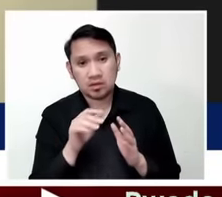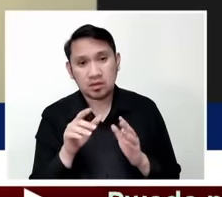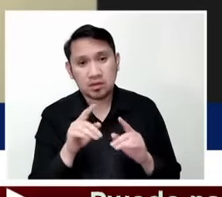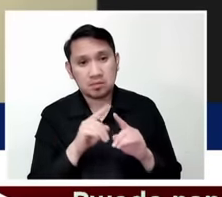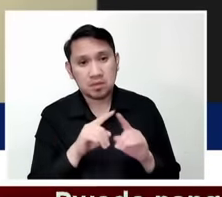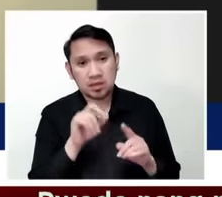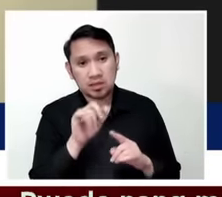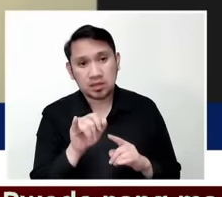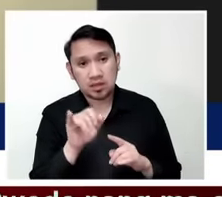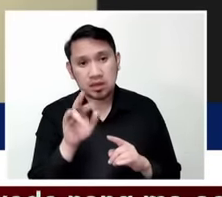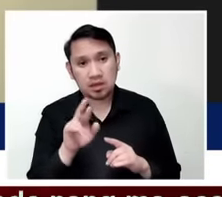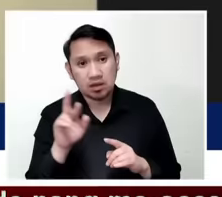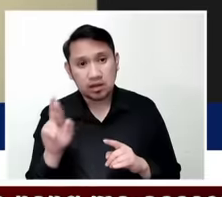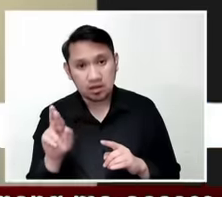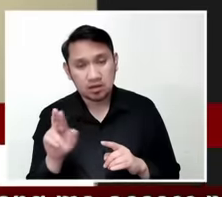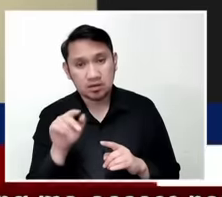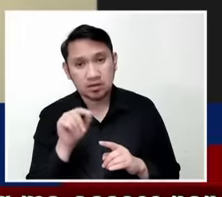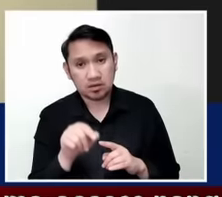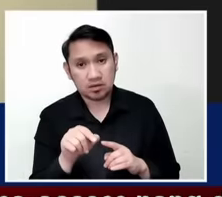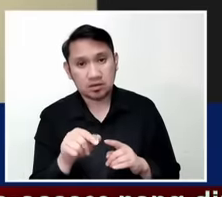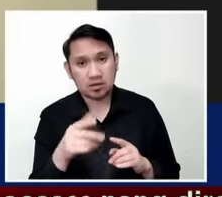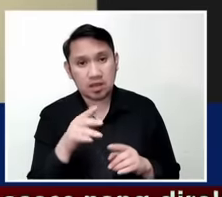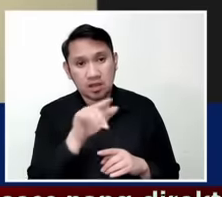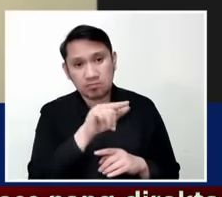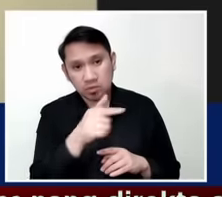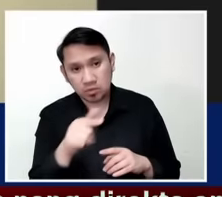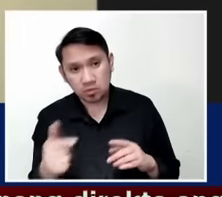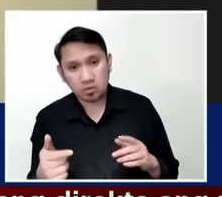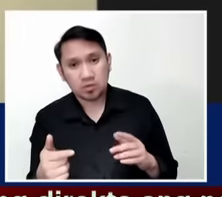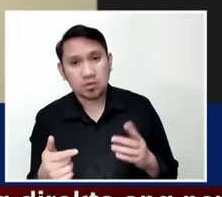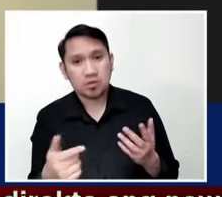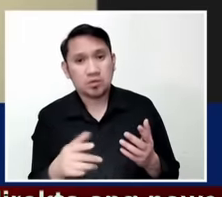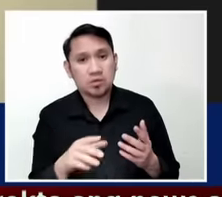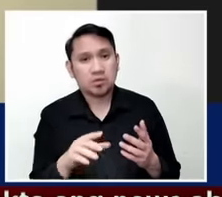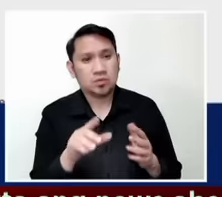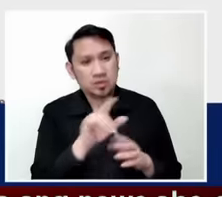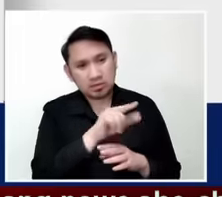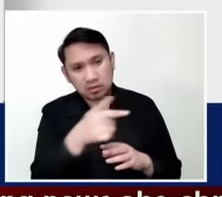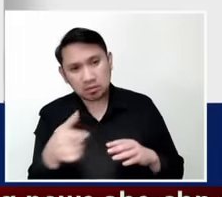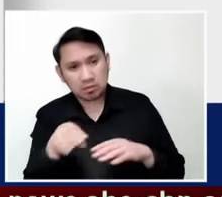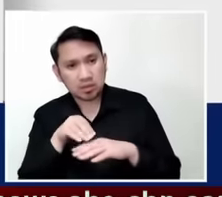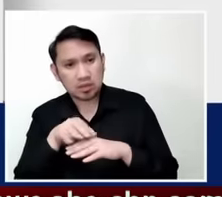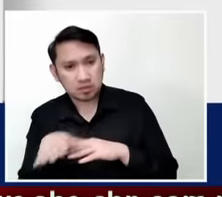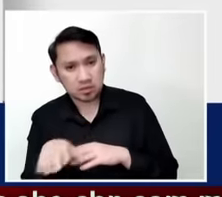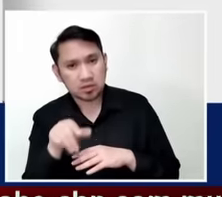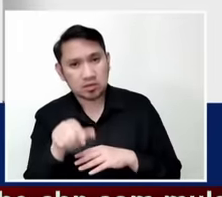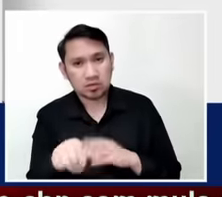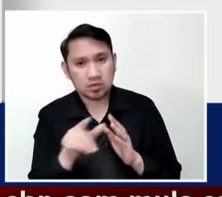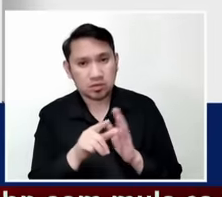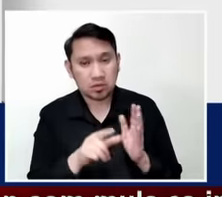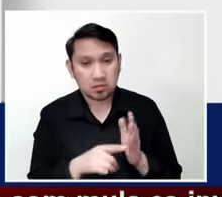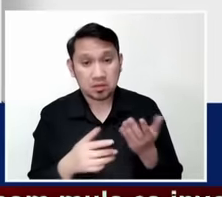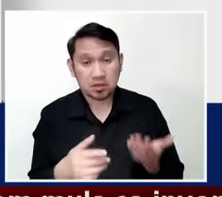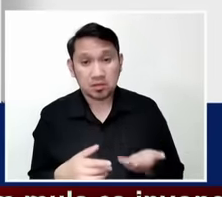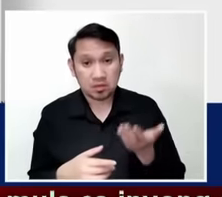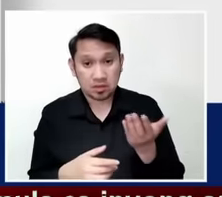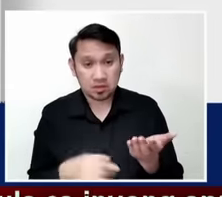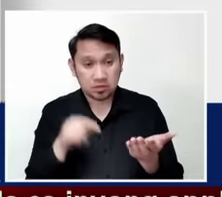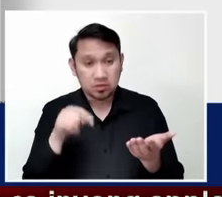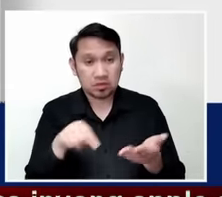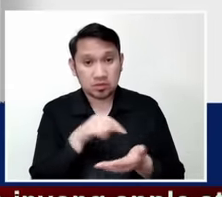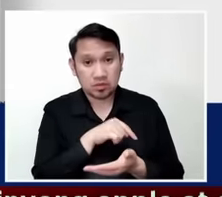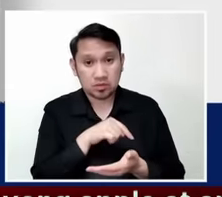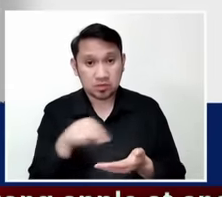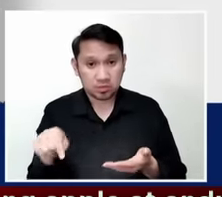IRR of course implements a law. Grabe ang chilling effect niyan sa opposition. Inilabas ng Korte Suprema ngayong linggo ang rules